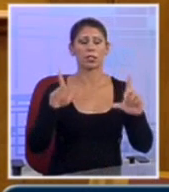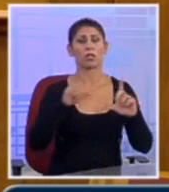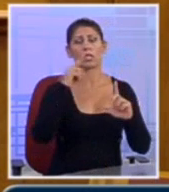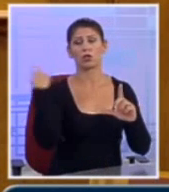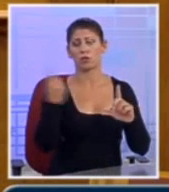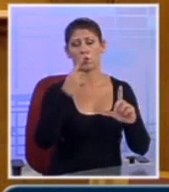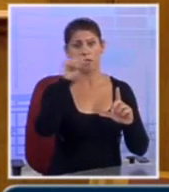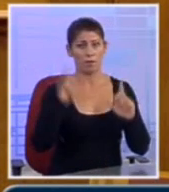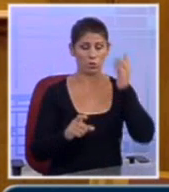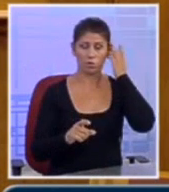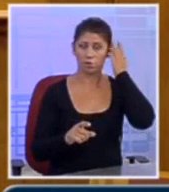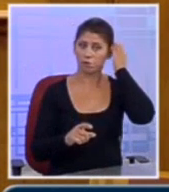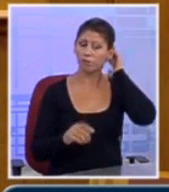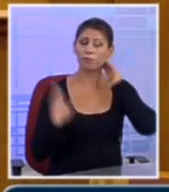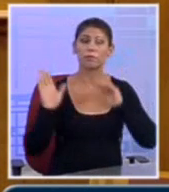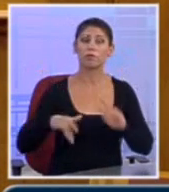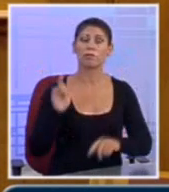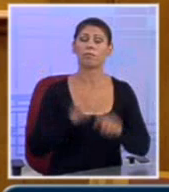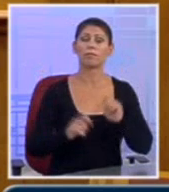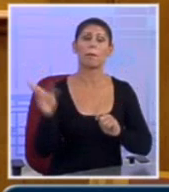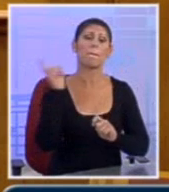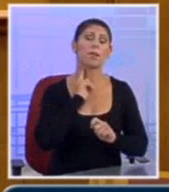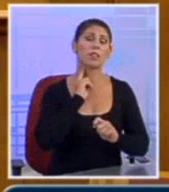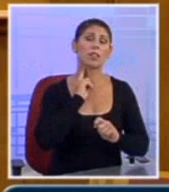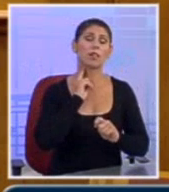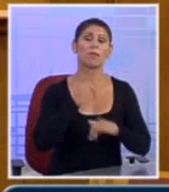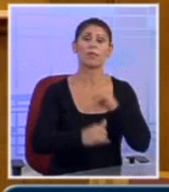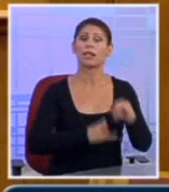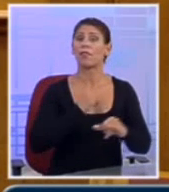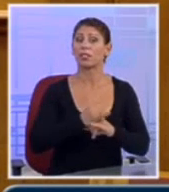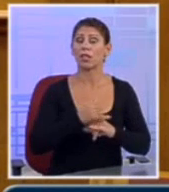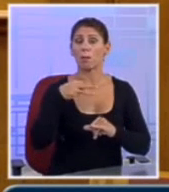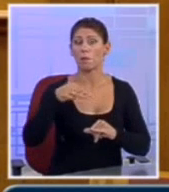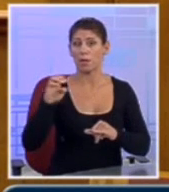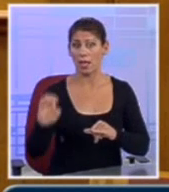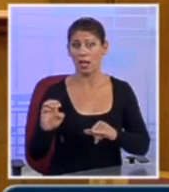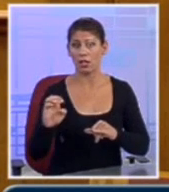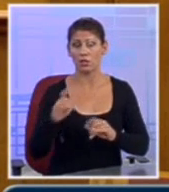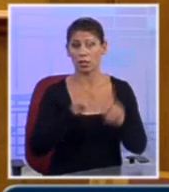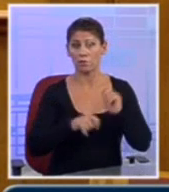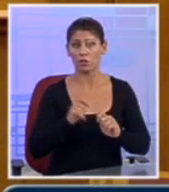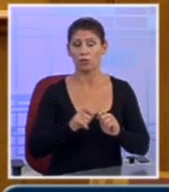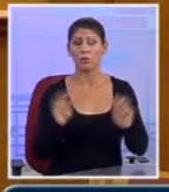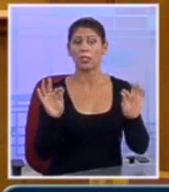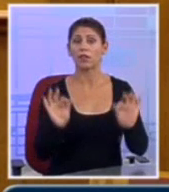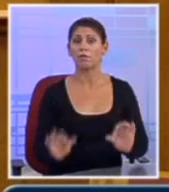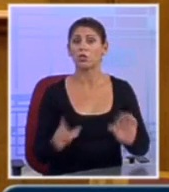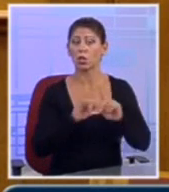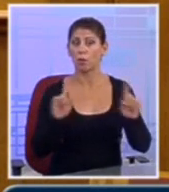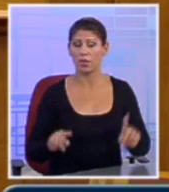διαβίωσης. Τέλος, θα προχωρήσουμε στη σύσταση Μητρώου διαδικτυακών μέσων ενημέρωσης για να διαμορφώσουμε το ρυθμιστικό